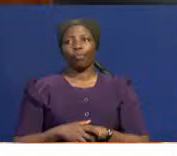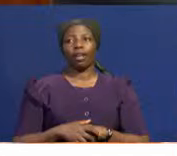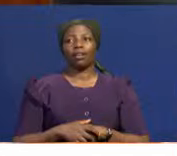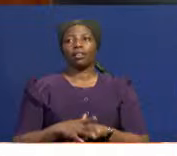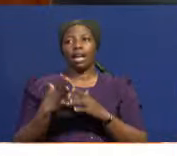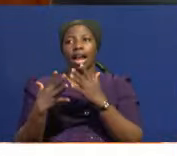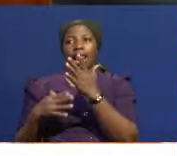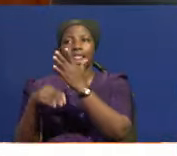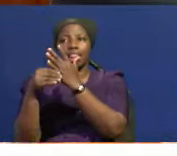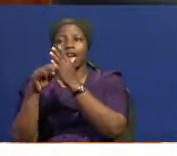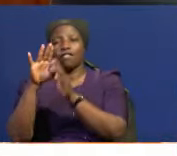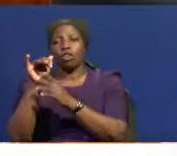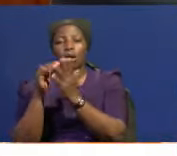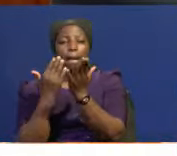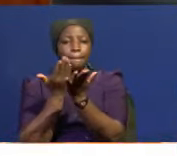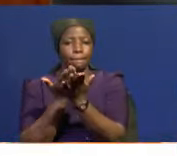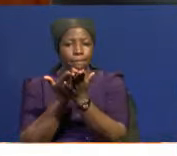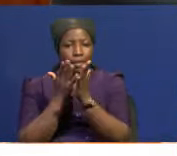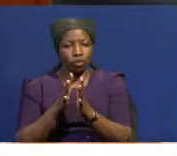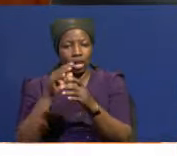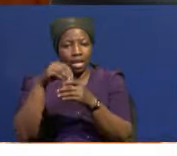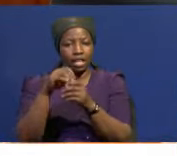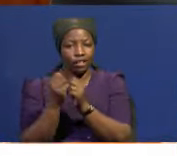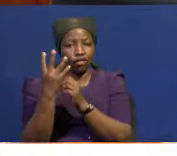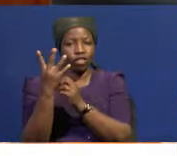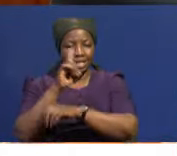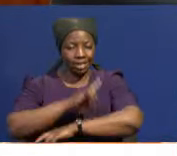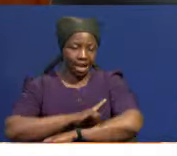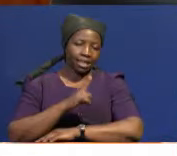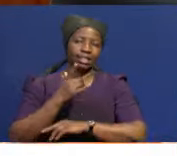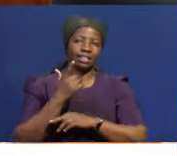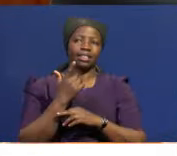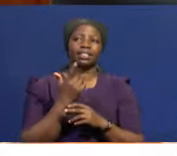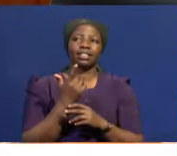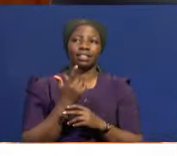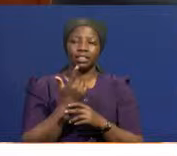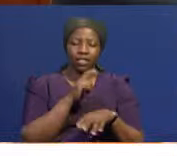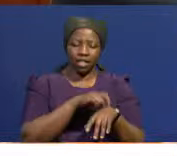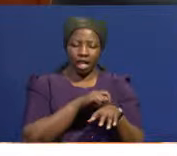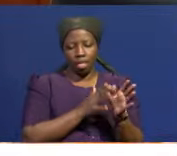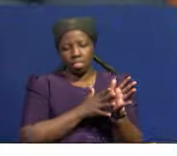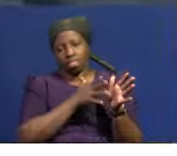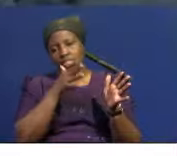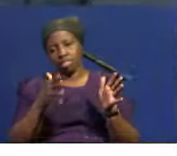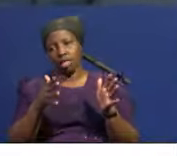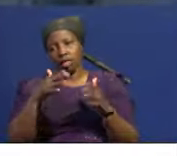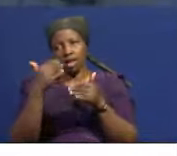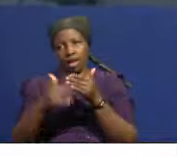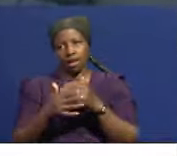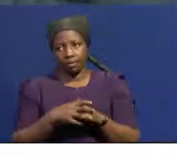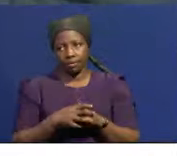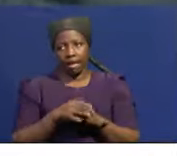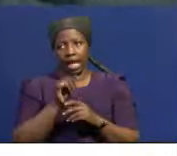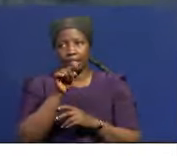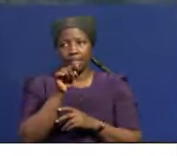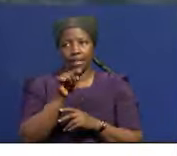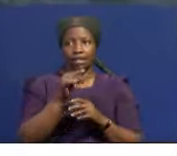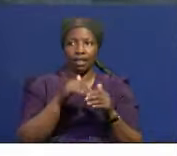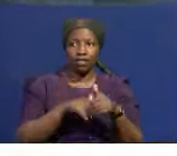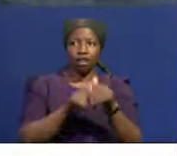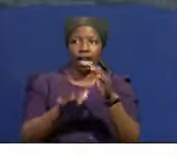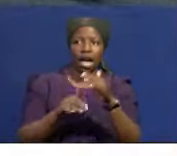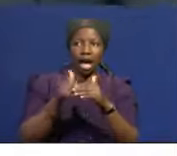Rejoinder by the petitioners within 14 days of the lapse of the time for responses. Uamuzi huo ulifuatia ombi la